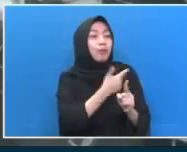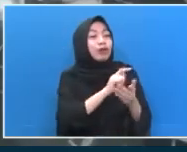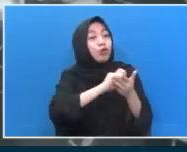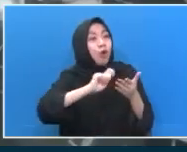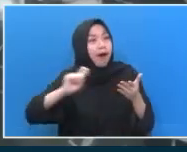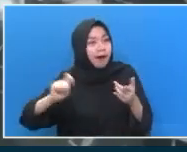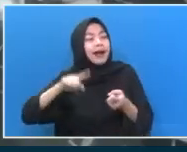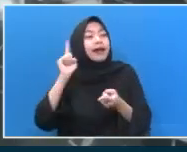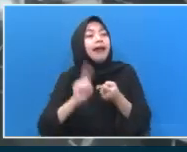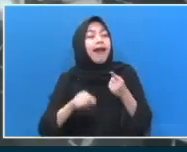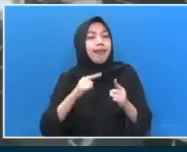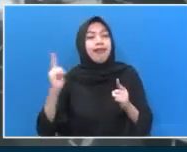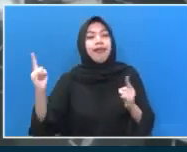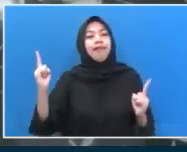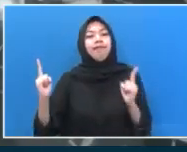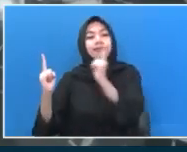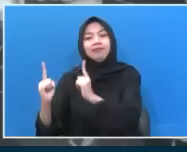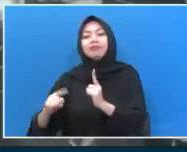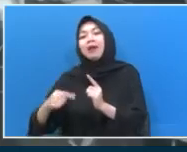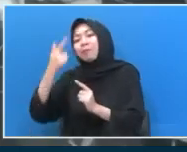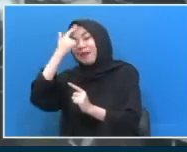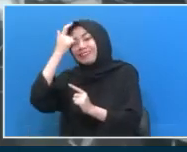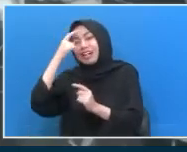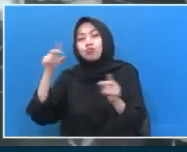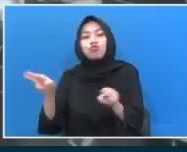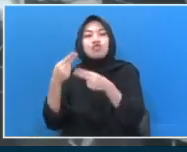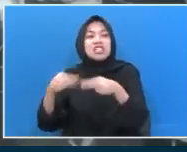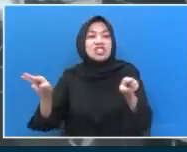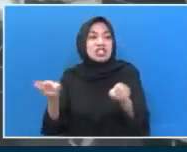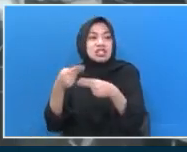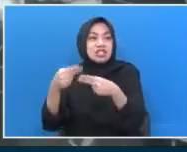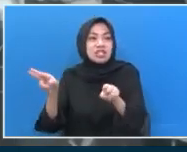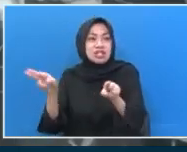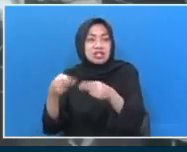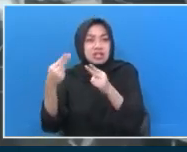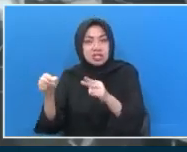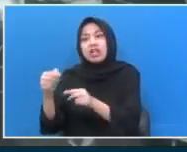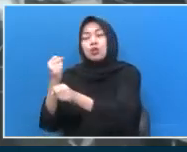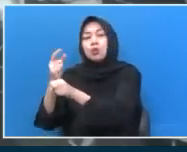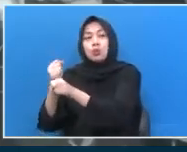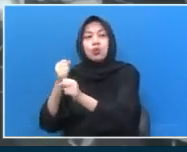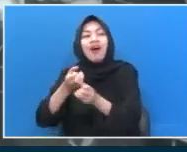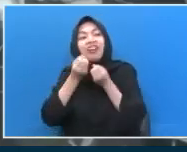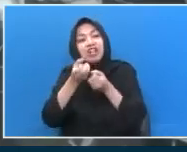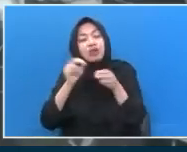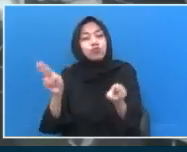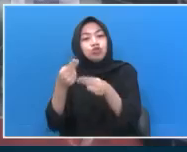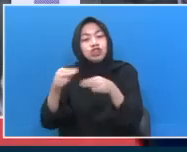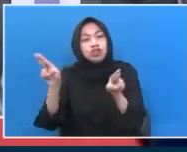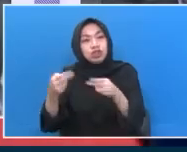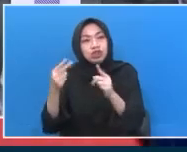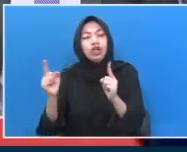korban belajar untuk bermain musik dengan pelaku dan kemudian